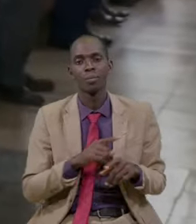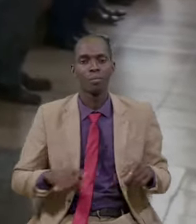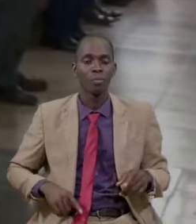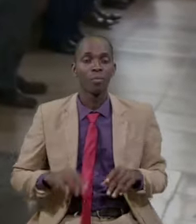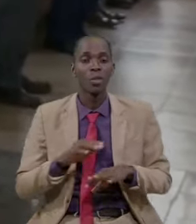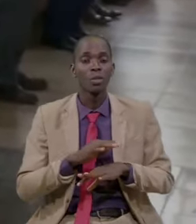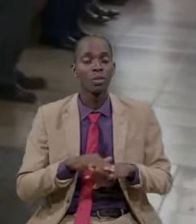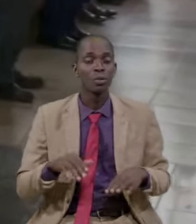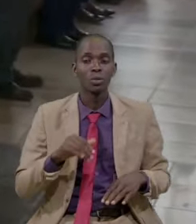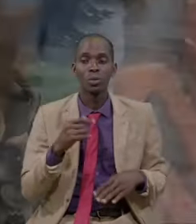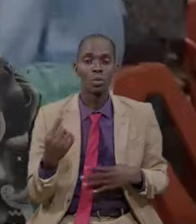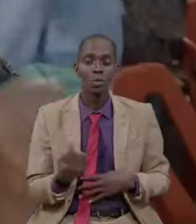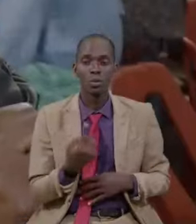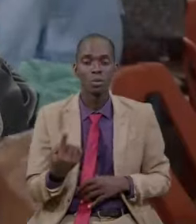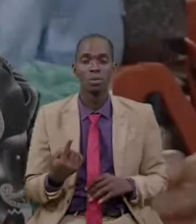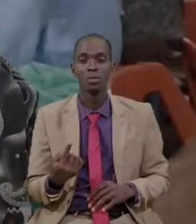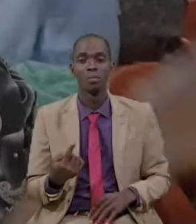Ne continue pas seulement,